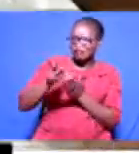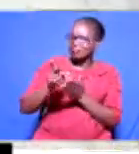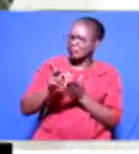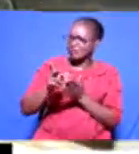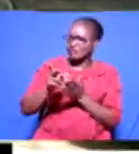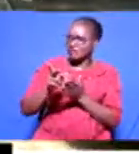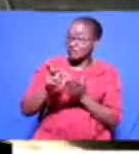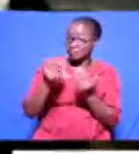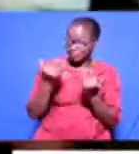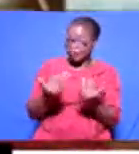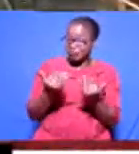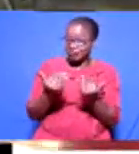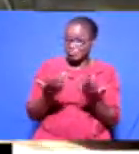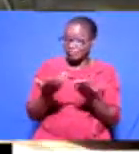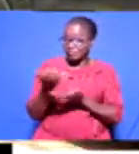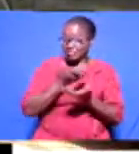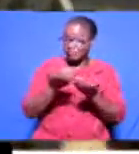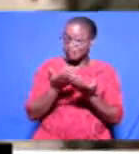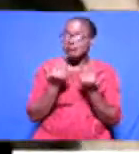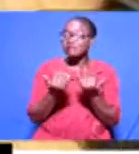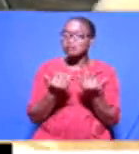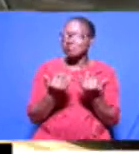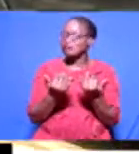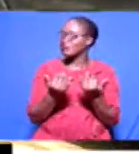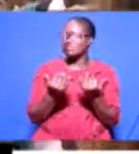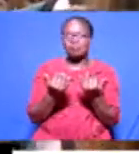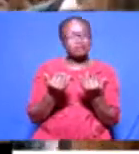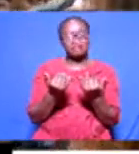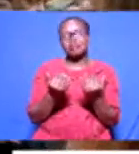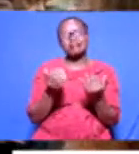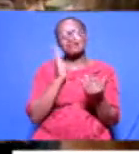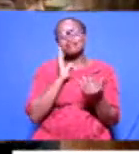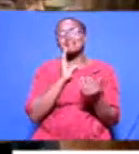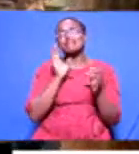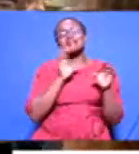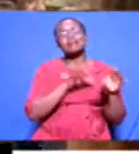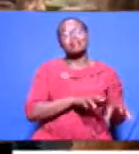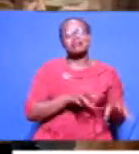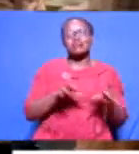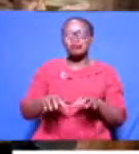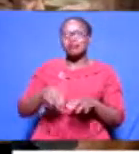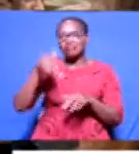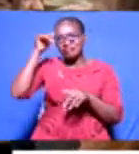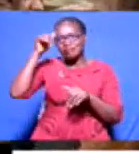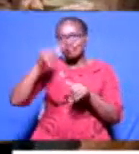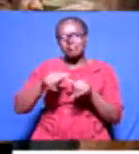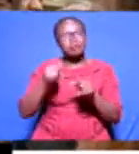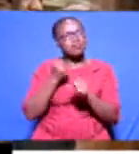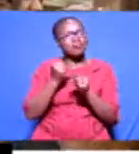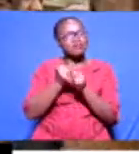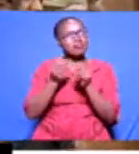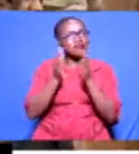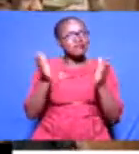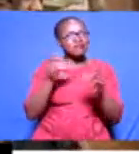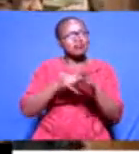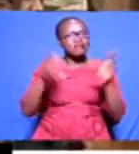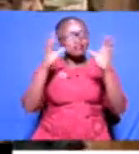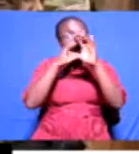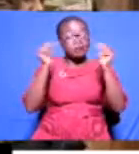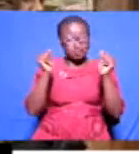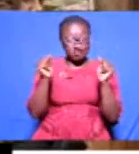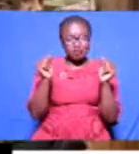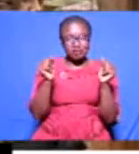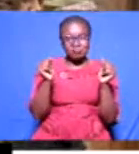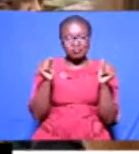huu vile economy hii vile iko sasa, wazazi wangeumia sana. Nakumbuka marehemu Kibaki kwa kazi kubwa ambayo alifanya akiwa president,